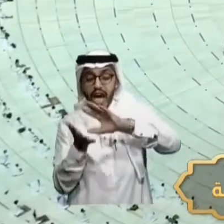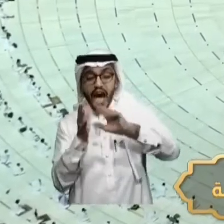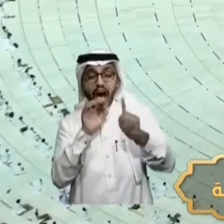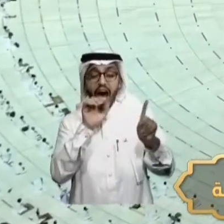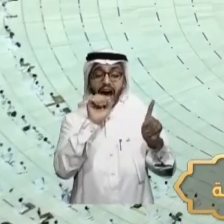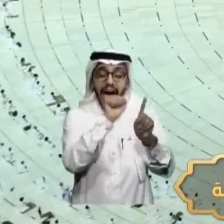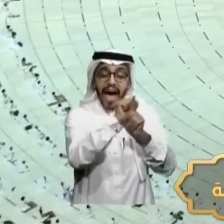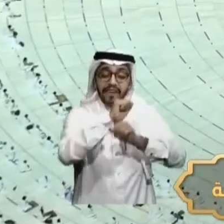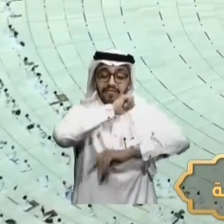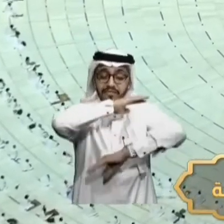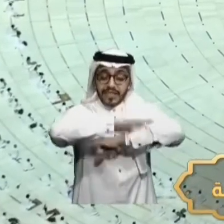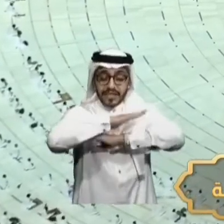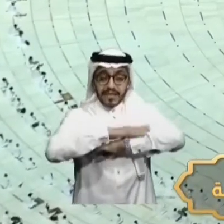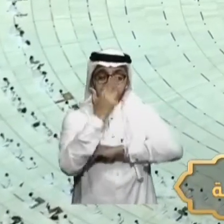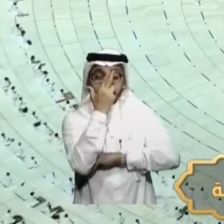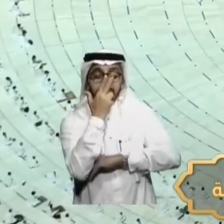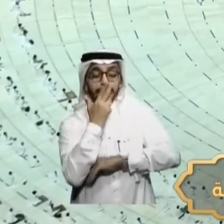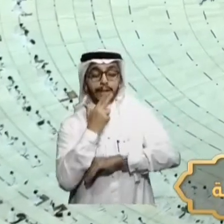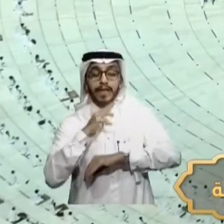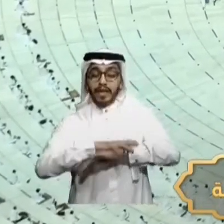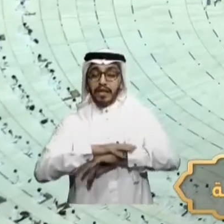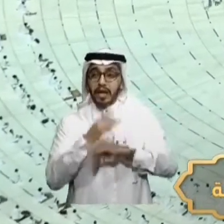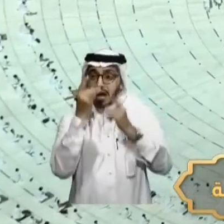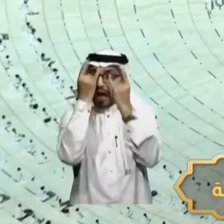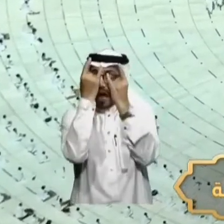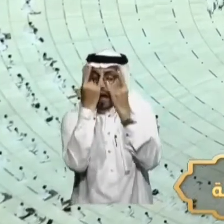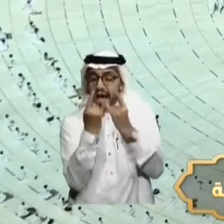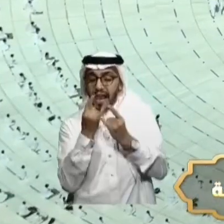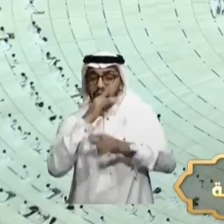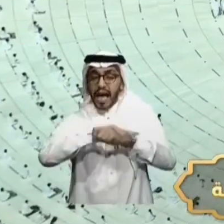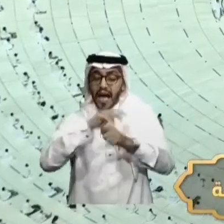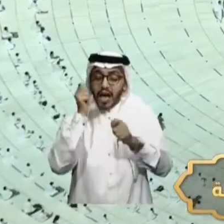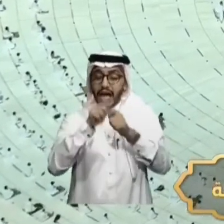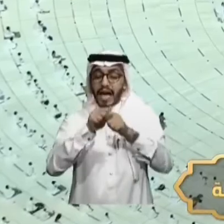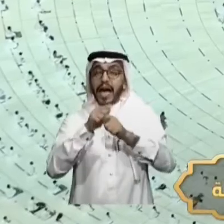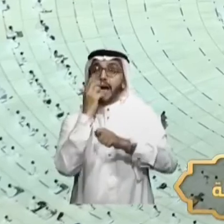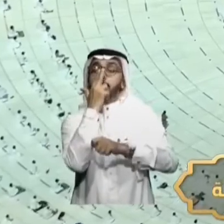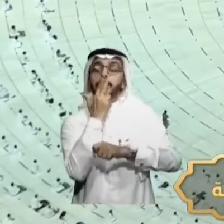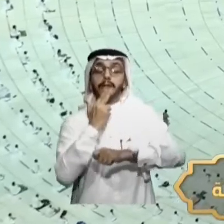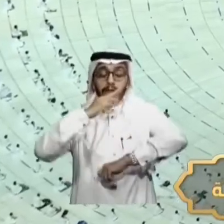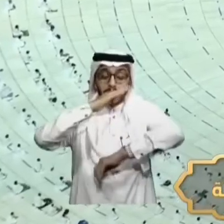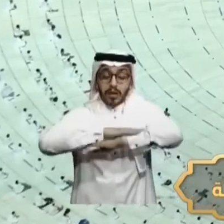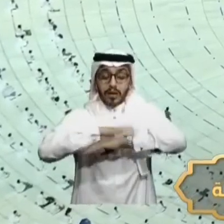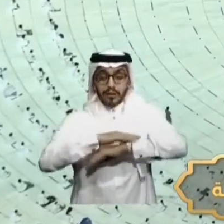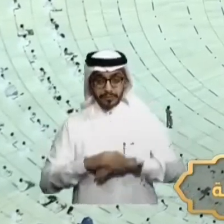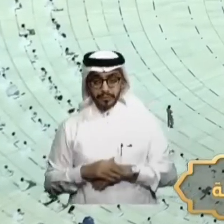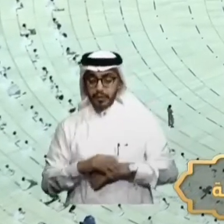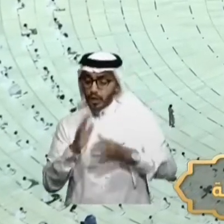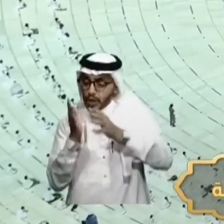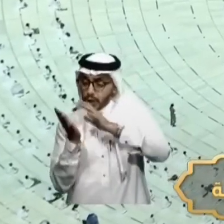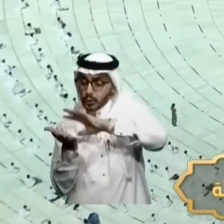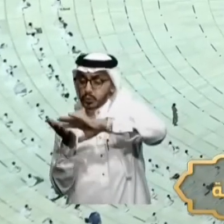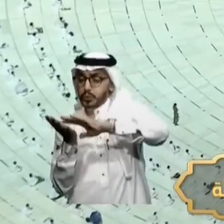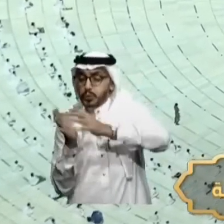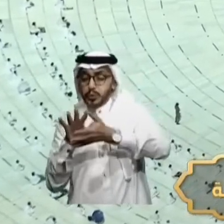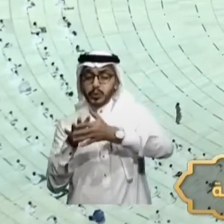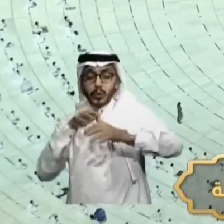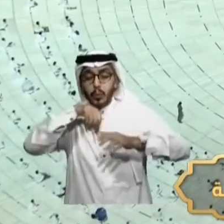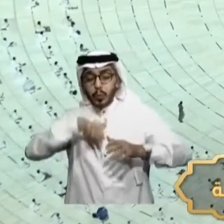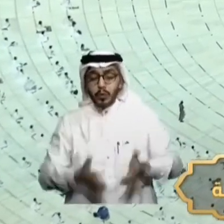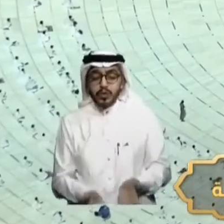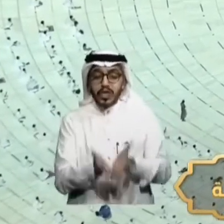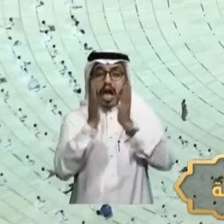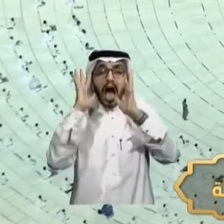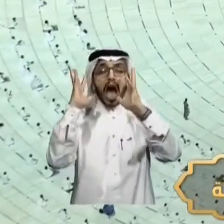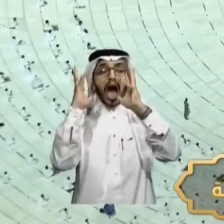هذه شمائله مكمل الذات في خلق وفي خلق وفي صفات فلا